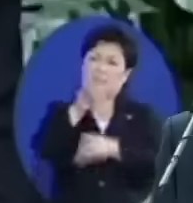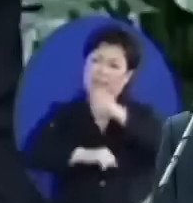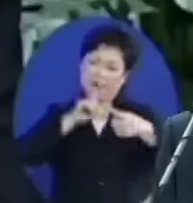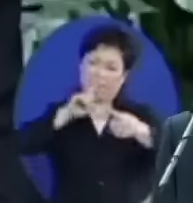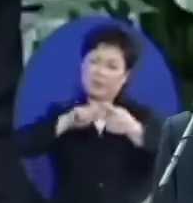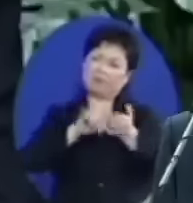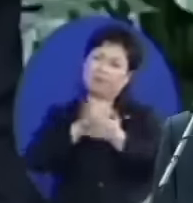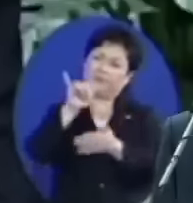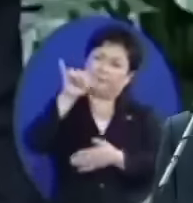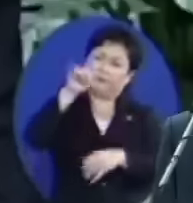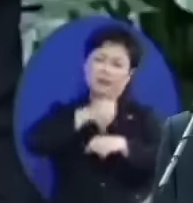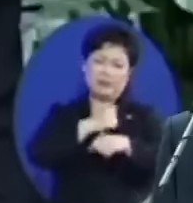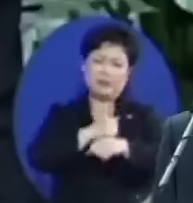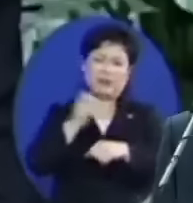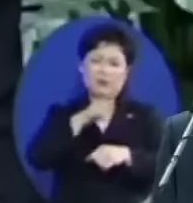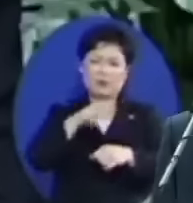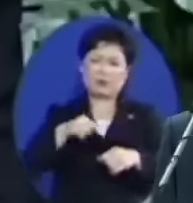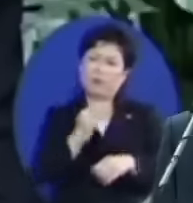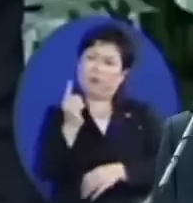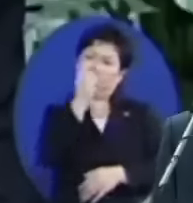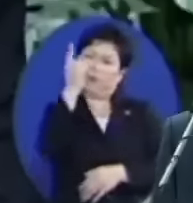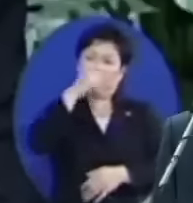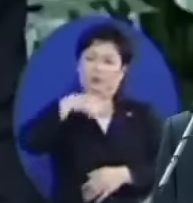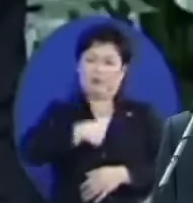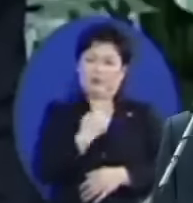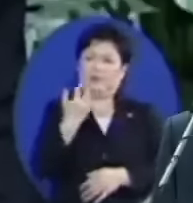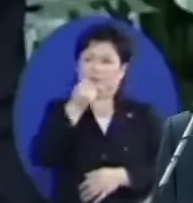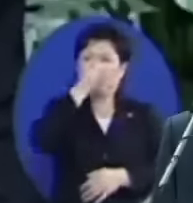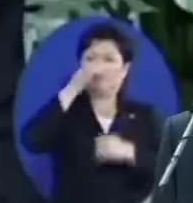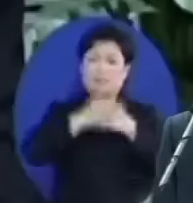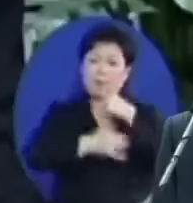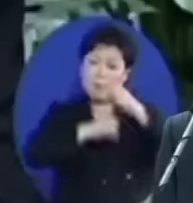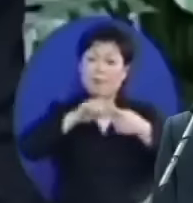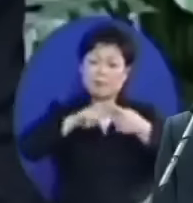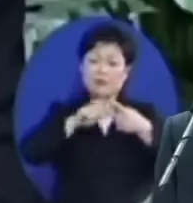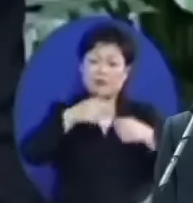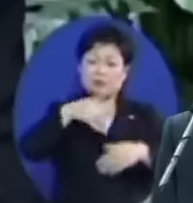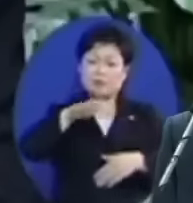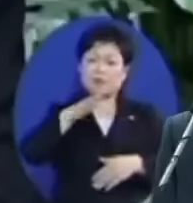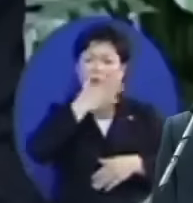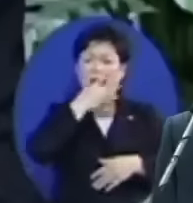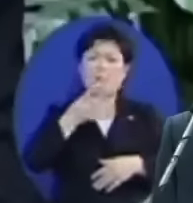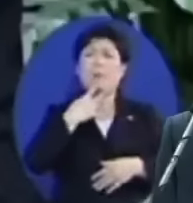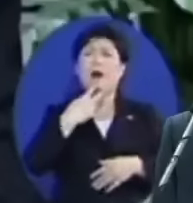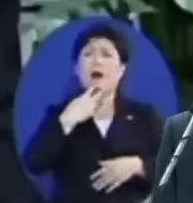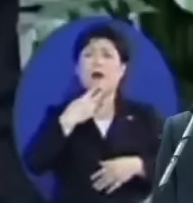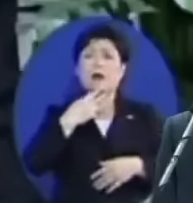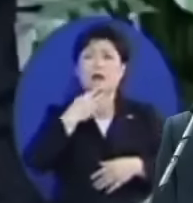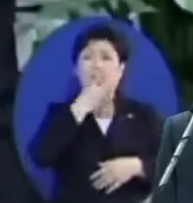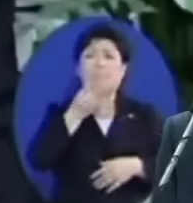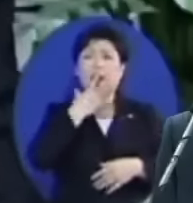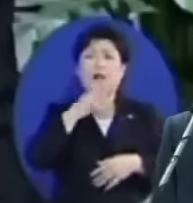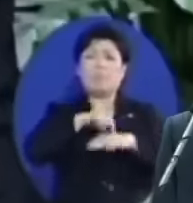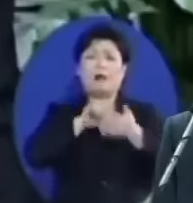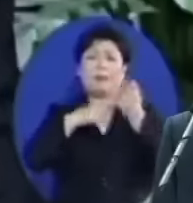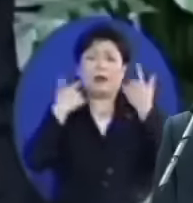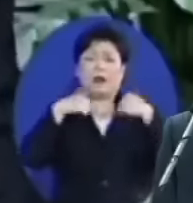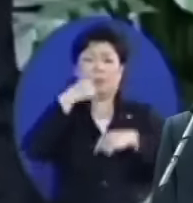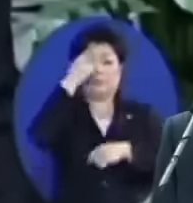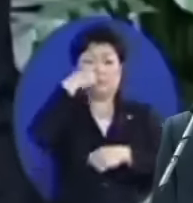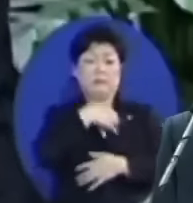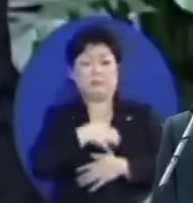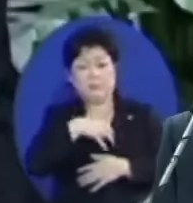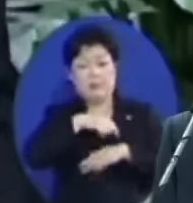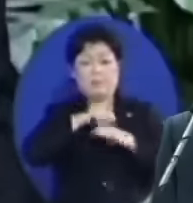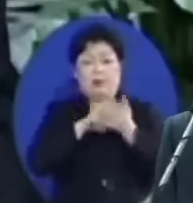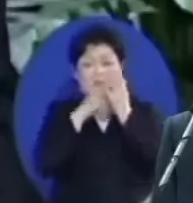있고 자가용 헬리콥터가 있어서 어디든지 갈 수 있지만 나는 도무지 행복하지 않습니다. 마음이 늘 비참합니다. 마음의